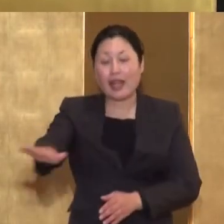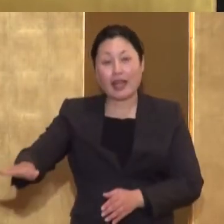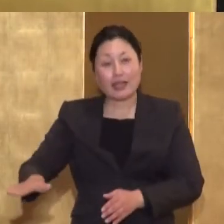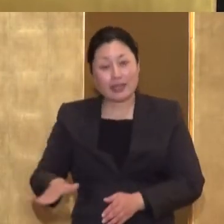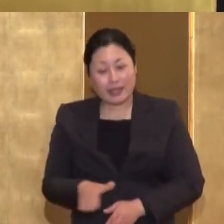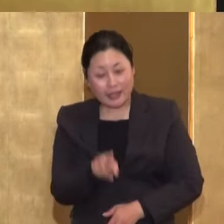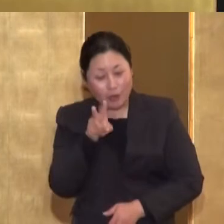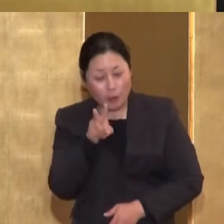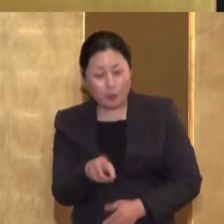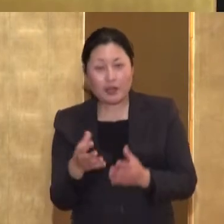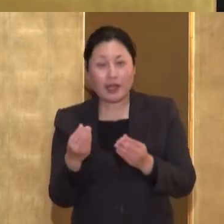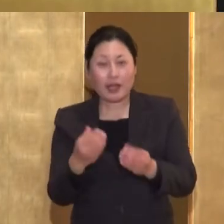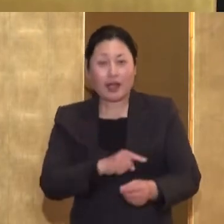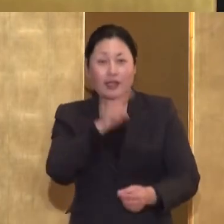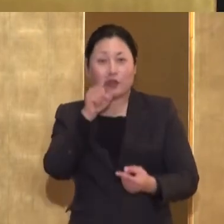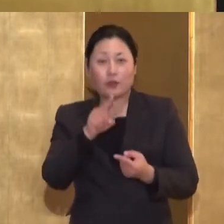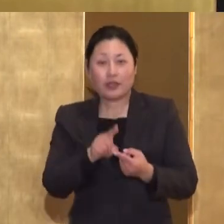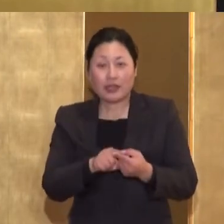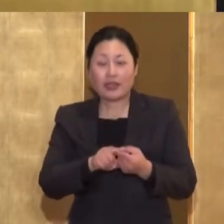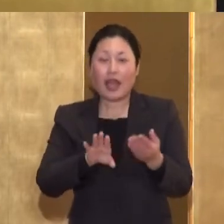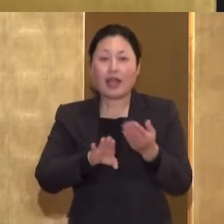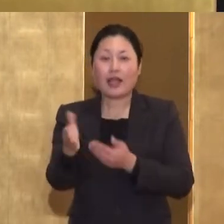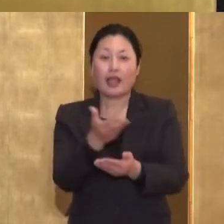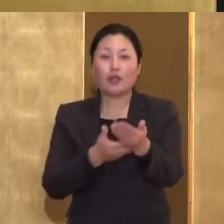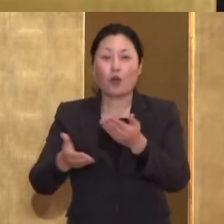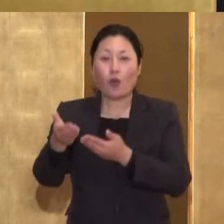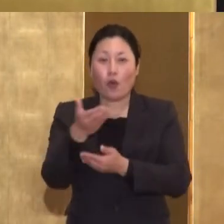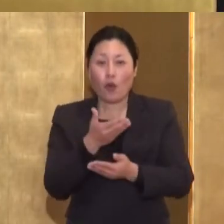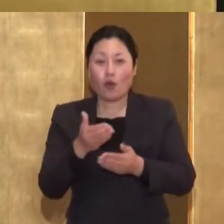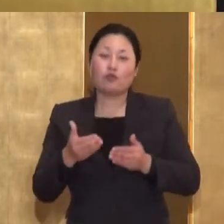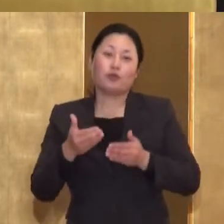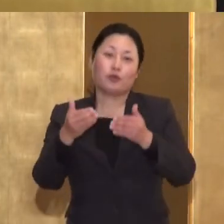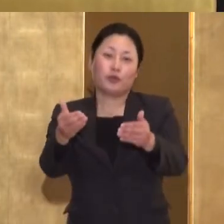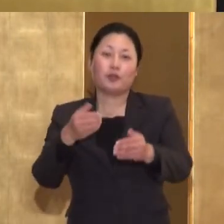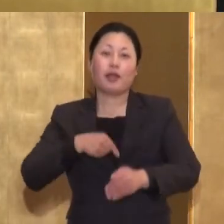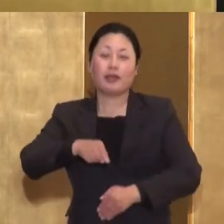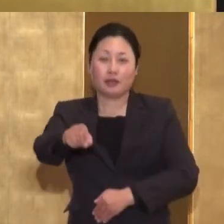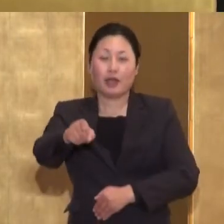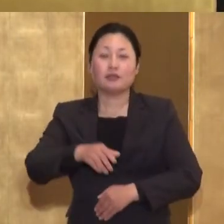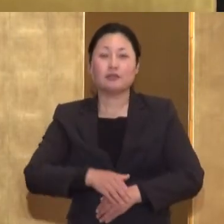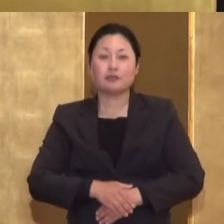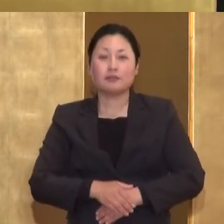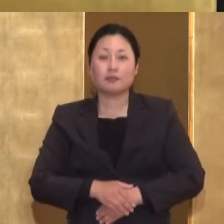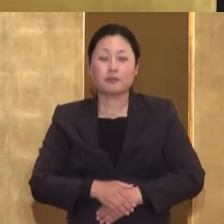ながら積極的な外交を展開してまいります。